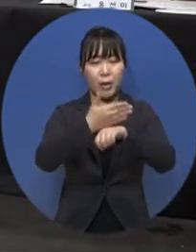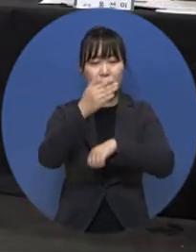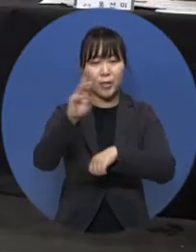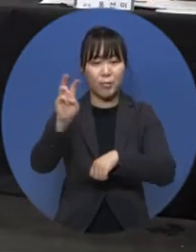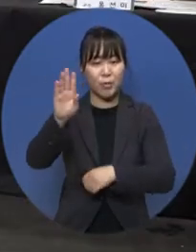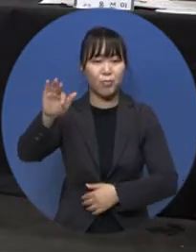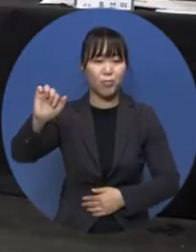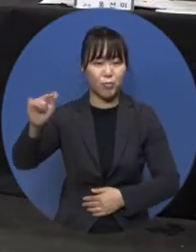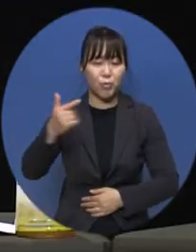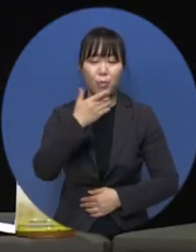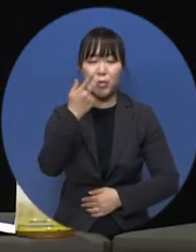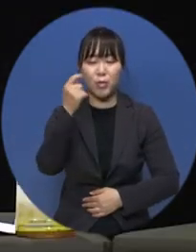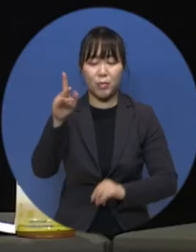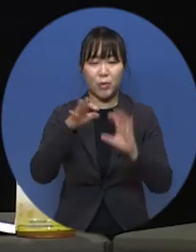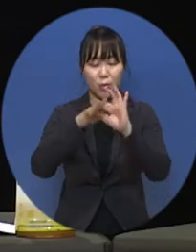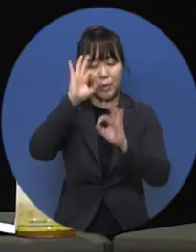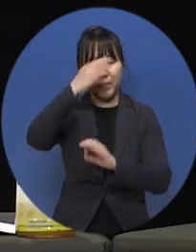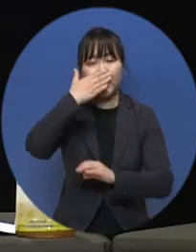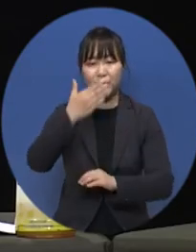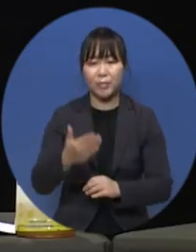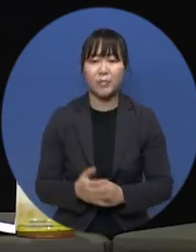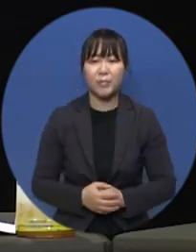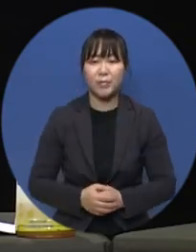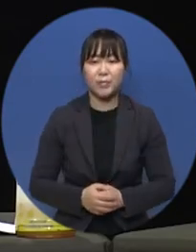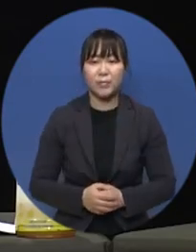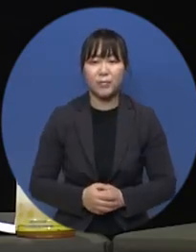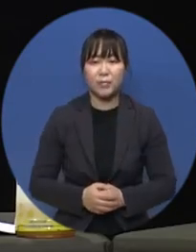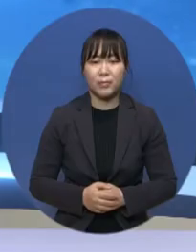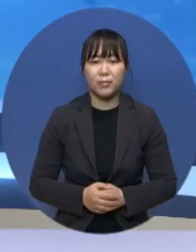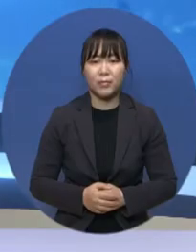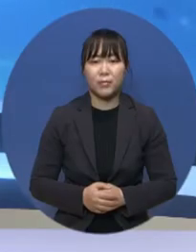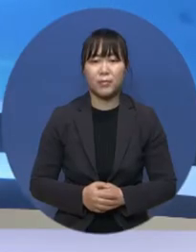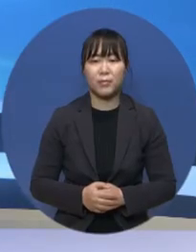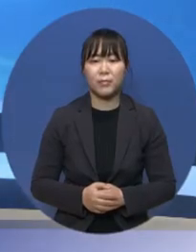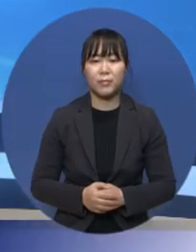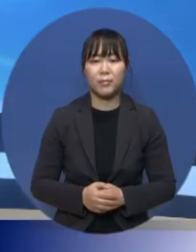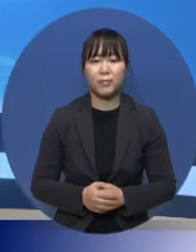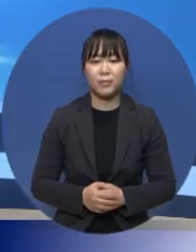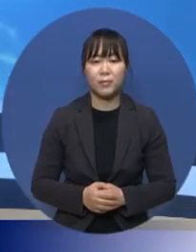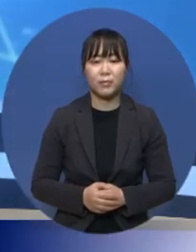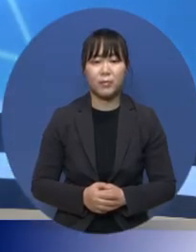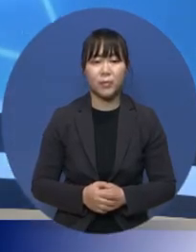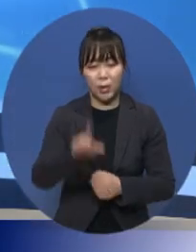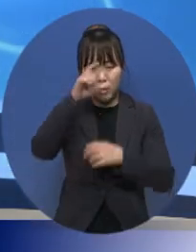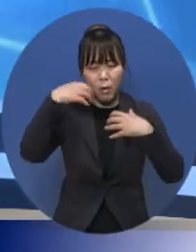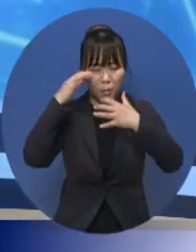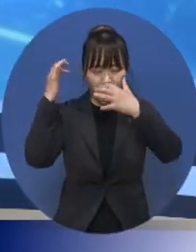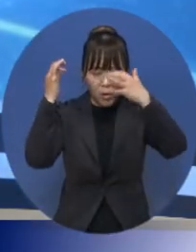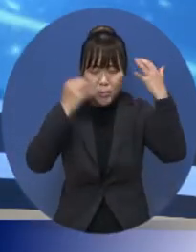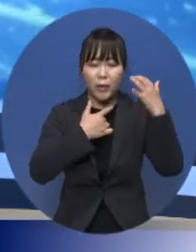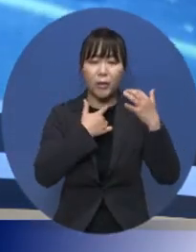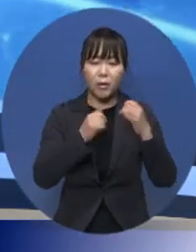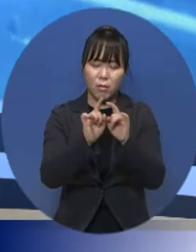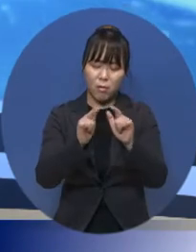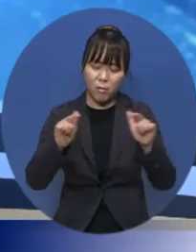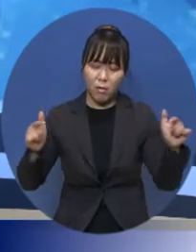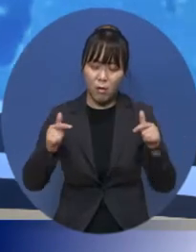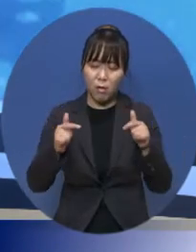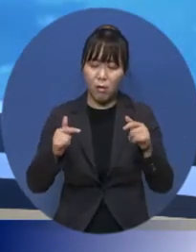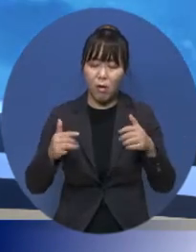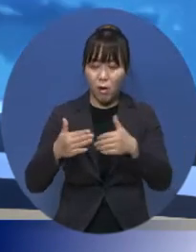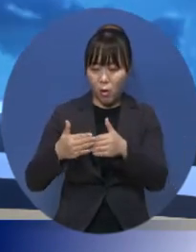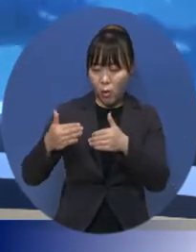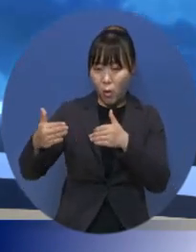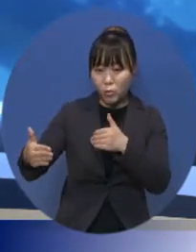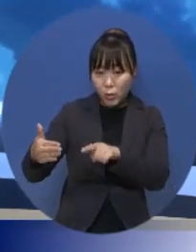9시 30분 복지TV를 통해 만나볼 수 있습니다. 정부가 복잡했던 각종 거리두기의